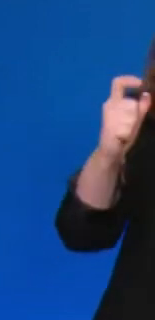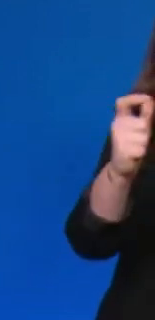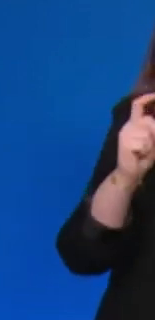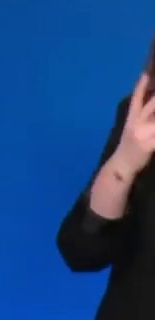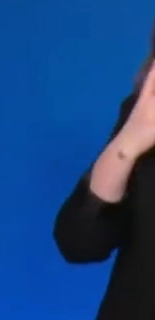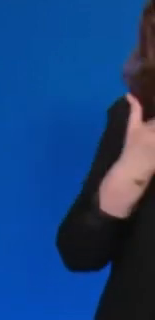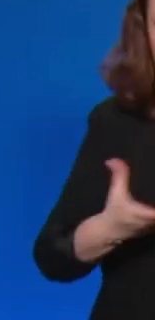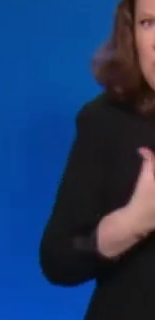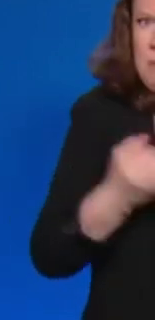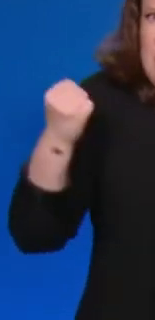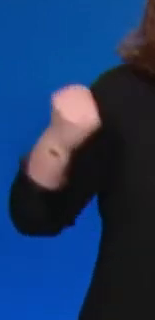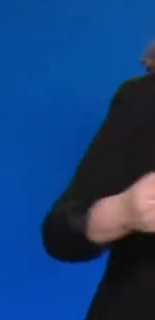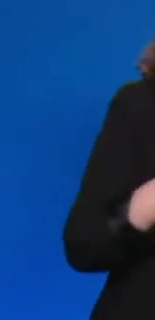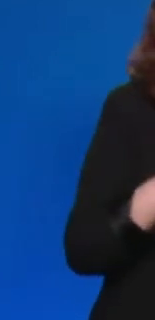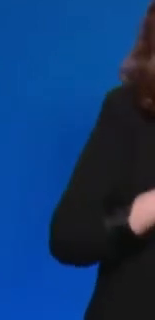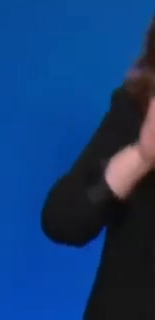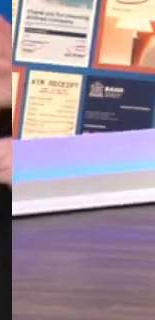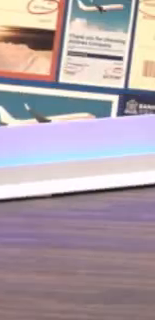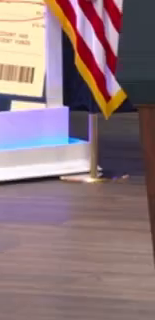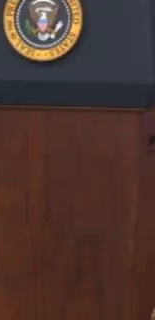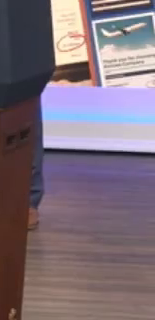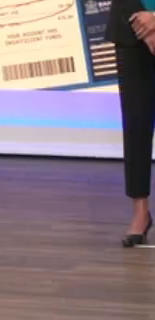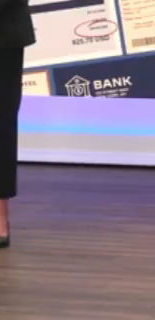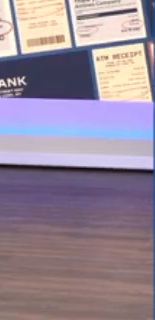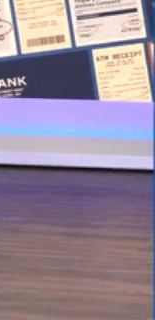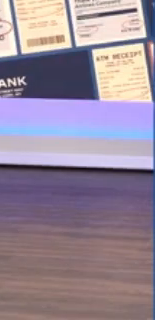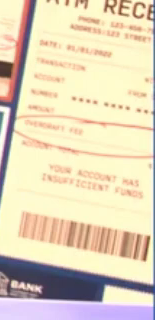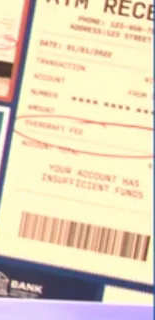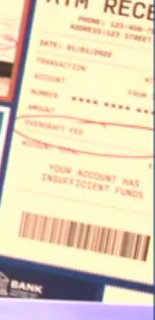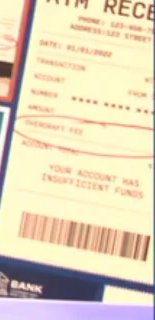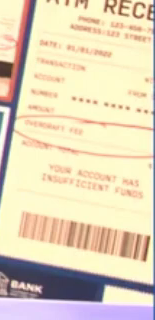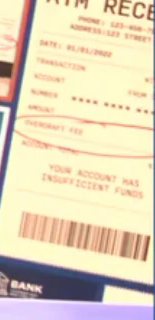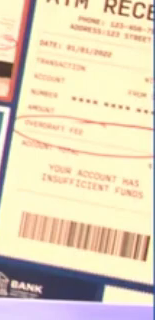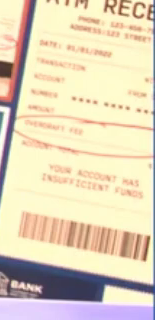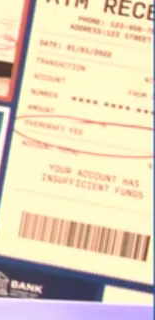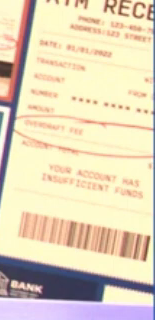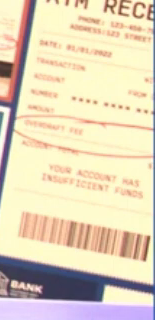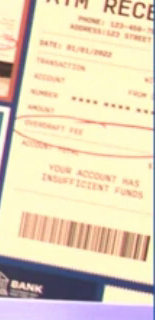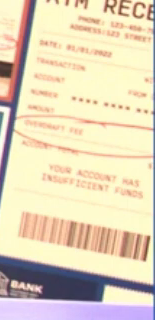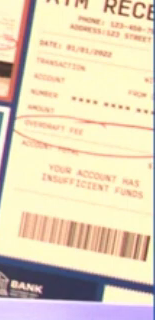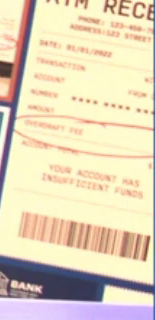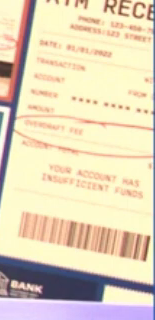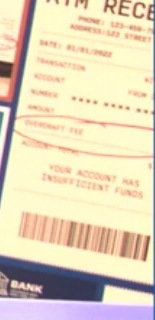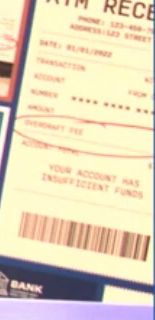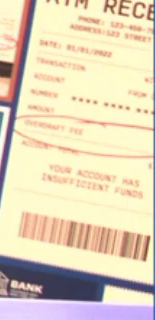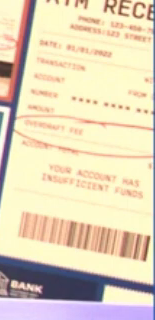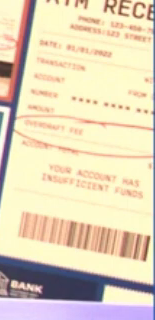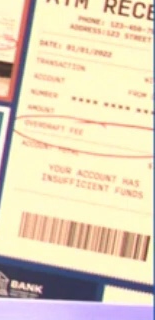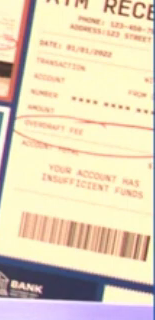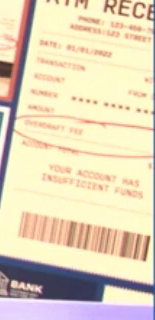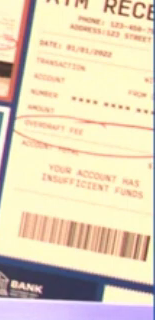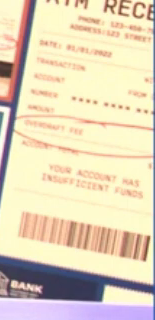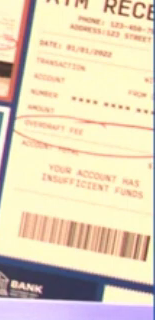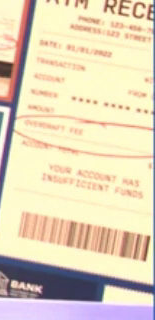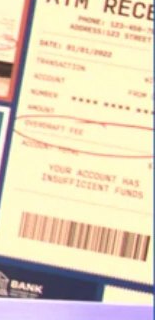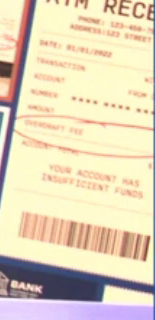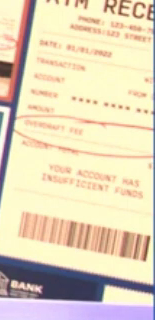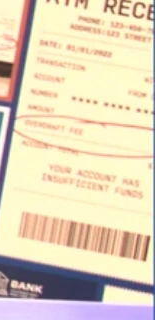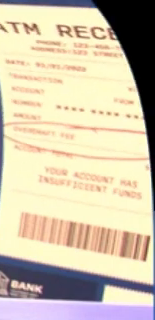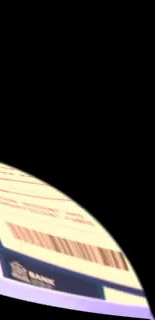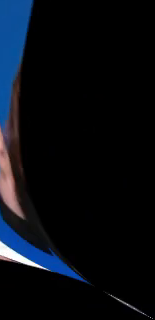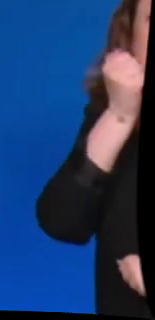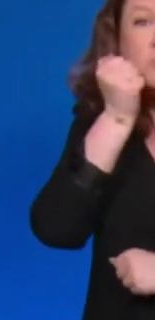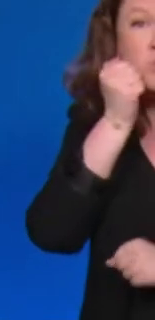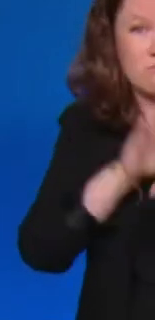verildi. Metz kentinde de protestocularca kundaklanan bir multimedya kütüphanesi tamamen yanarken